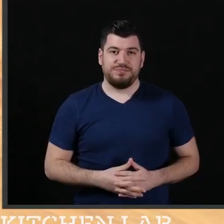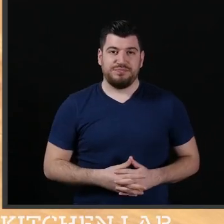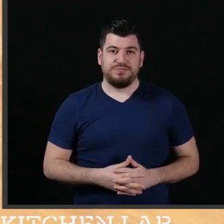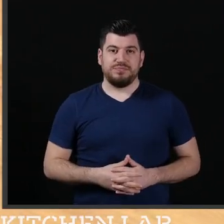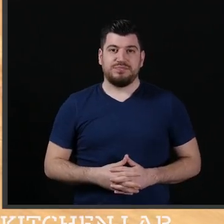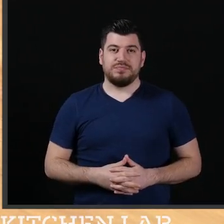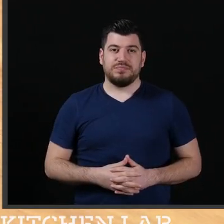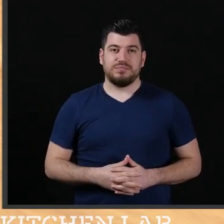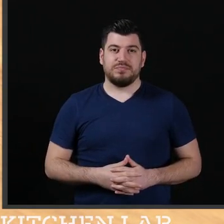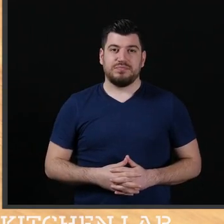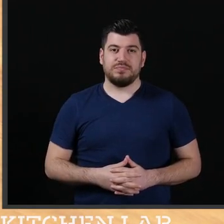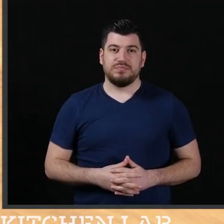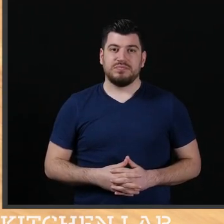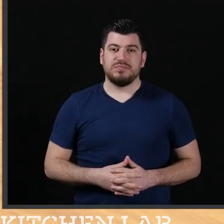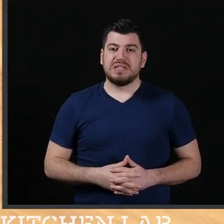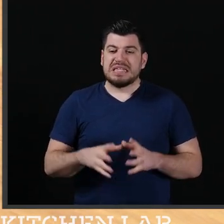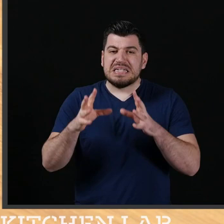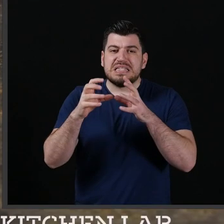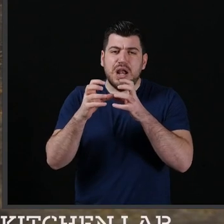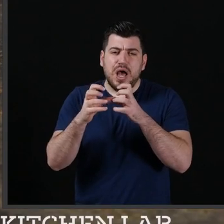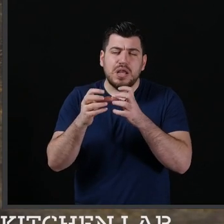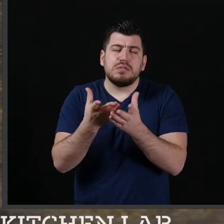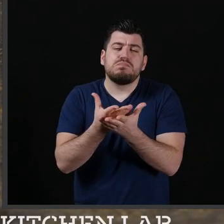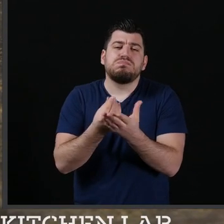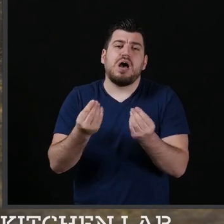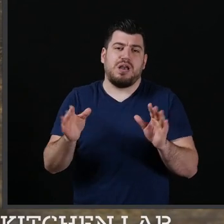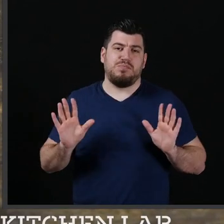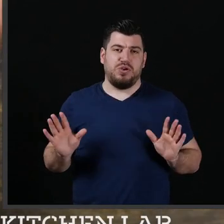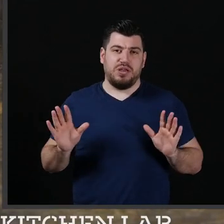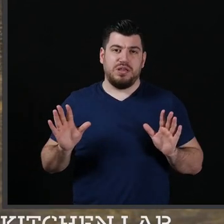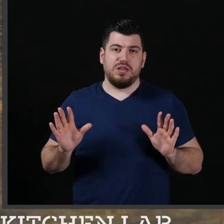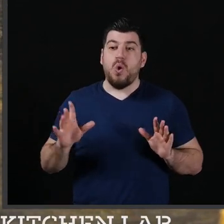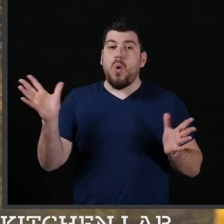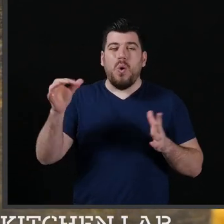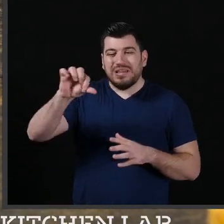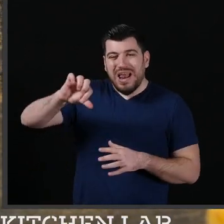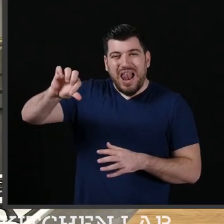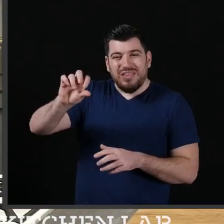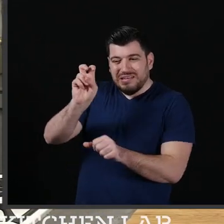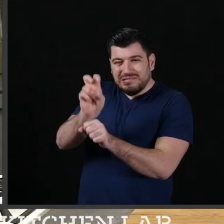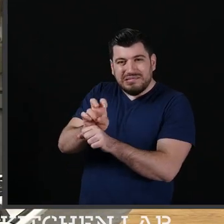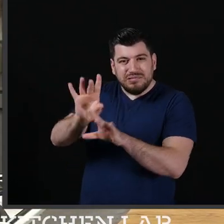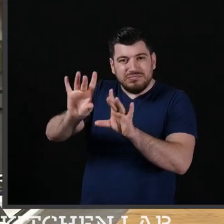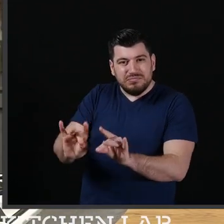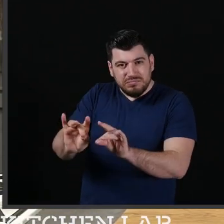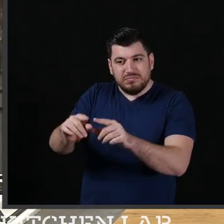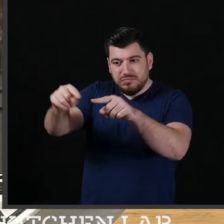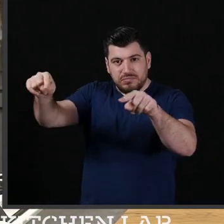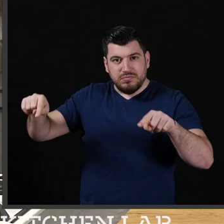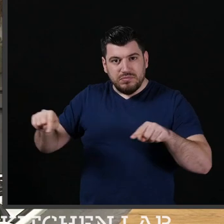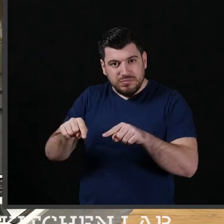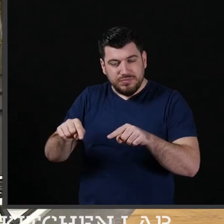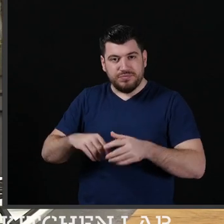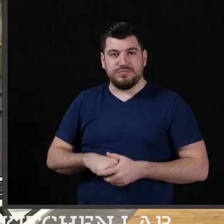Είναι τραγανές όσο δεν φαντάζεστε. Ό,τι παραπανήσιο λάδι υπήρχε έχει μείνει στο ταψί, το βλέπετε. Πιο